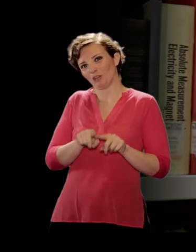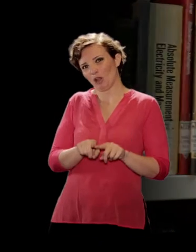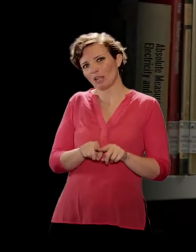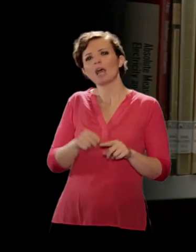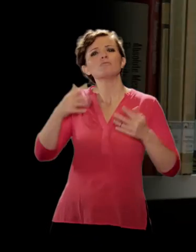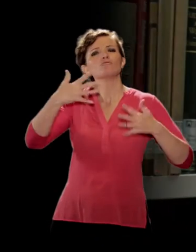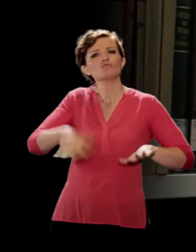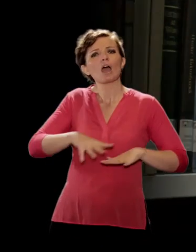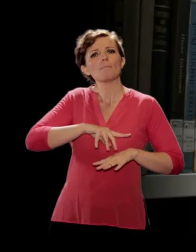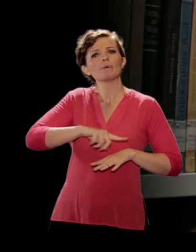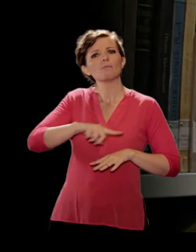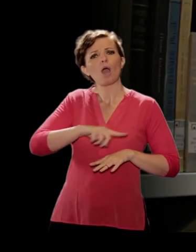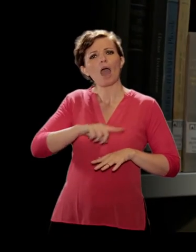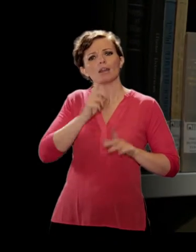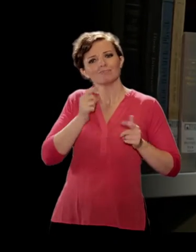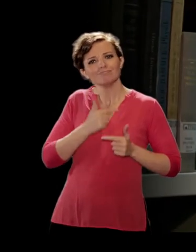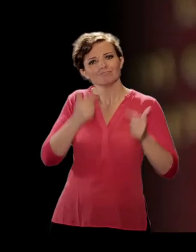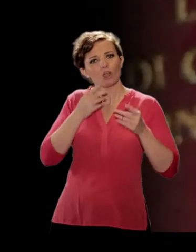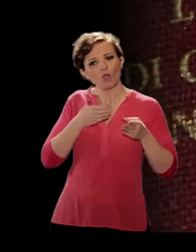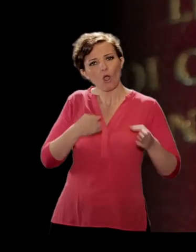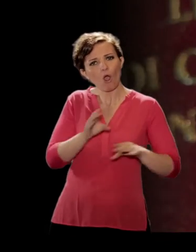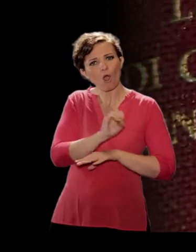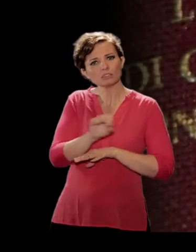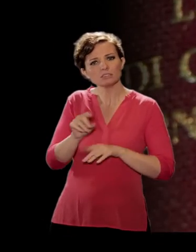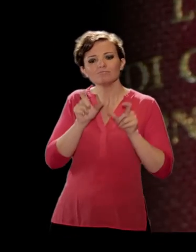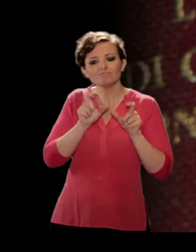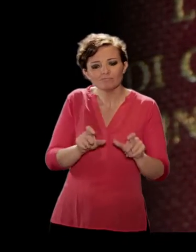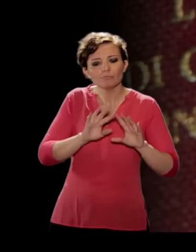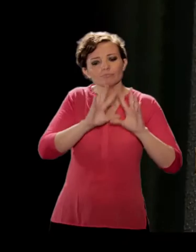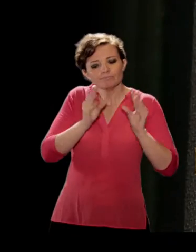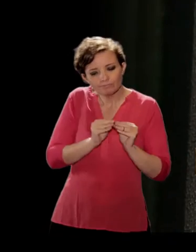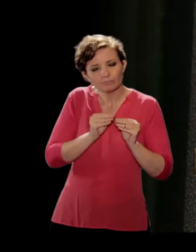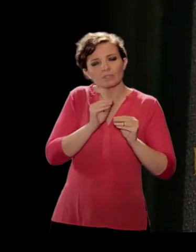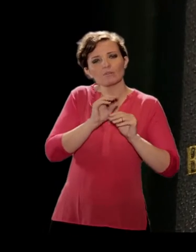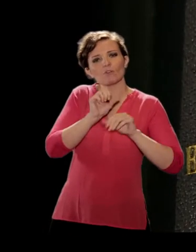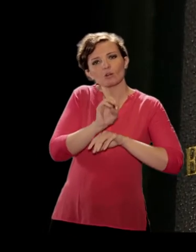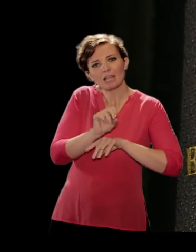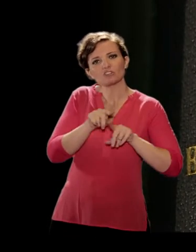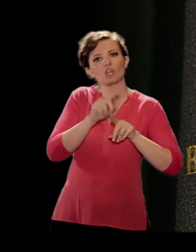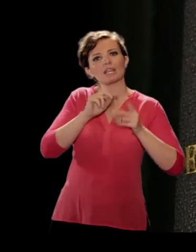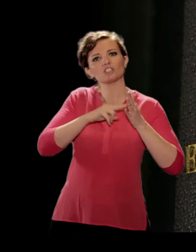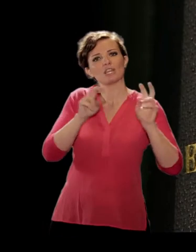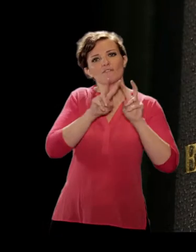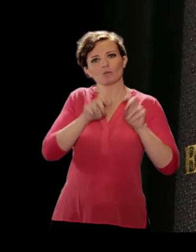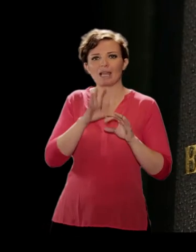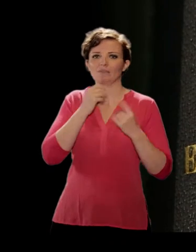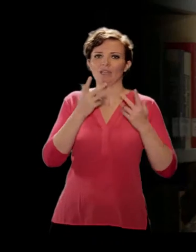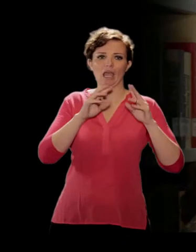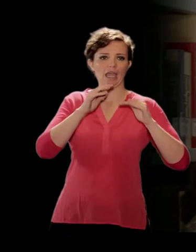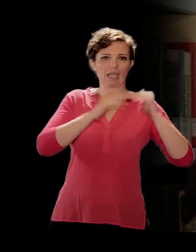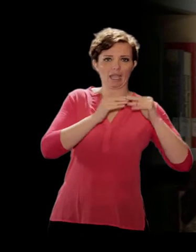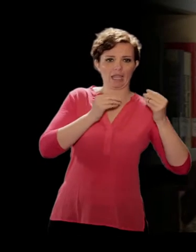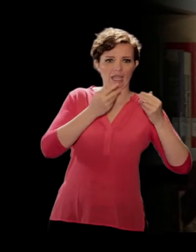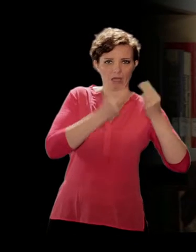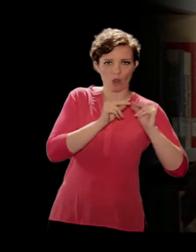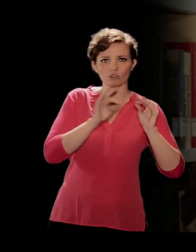anno offriamo dei corsi che sono orientati alla formazione di ingegneri informatici, come corsi di fondamenti di informatica, calcolatori,